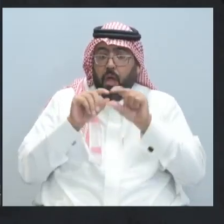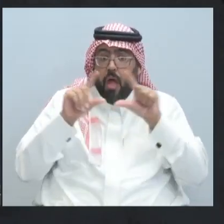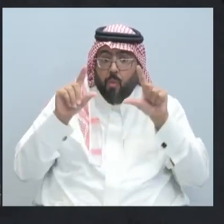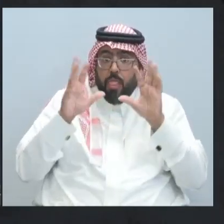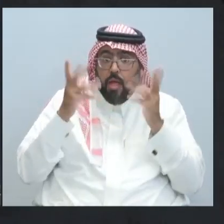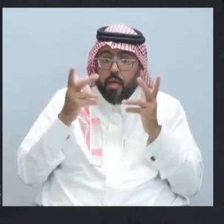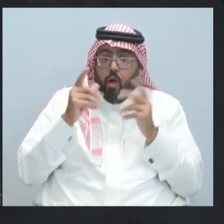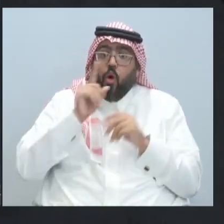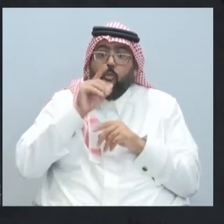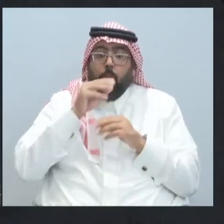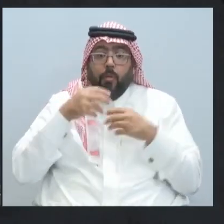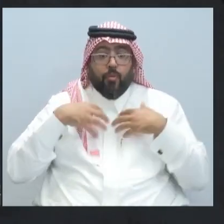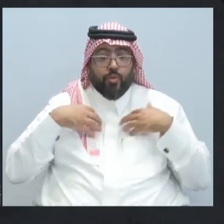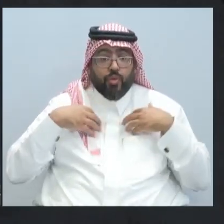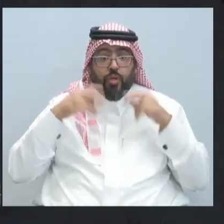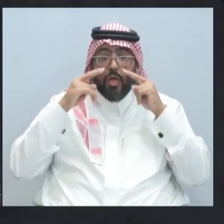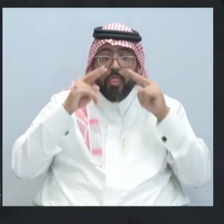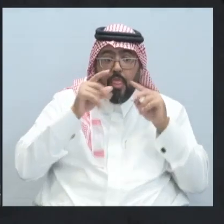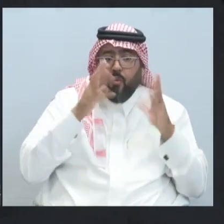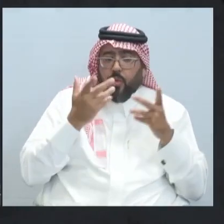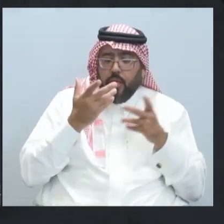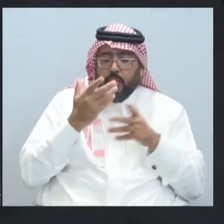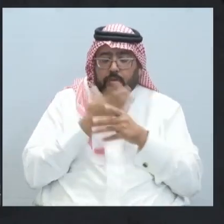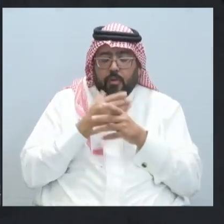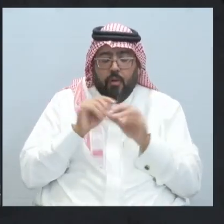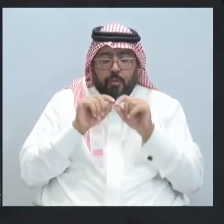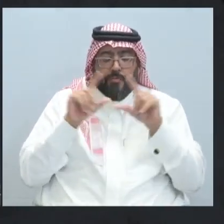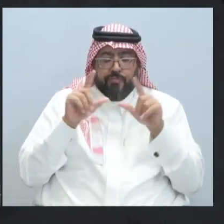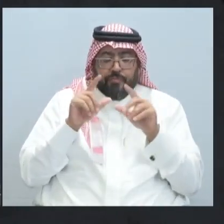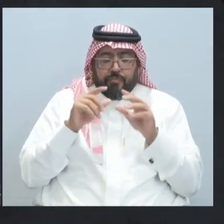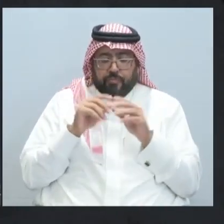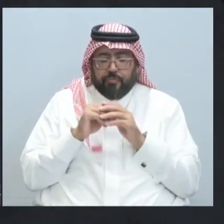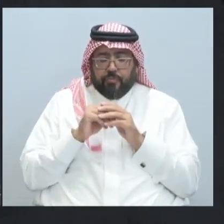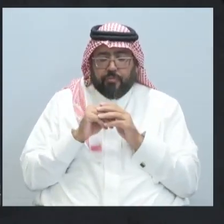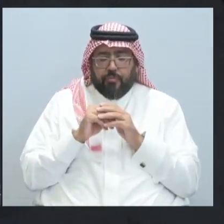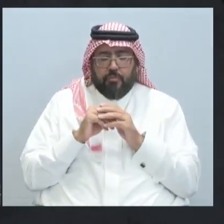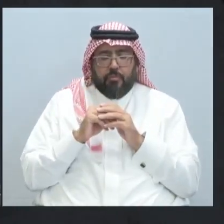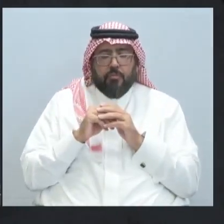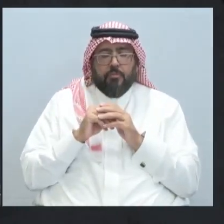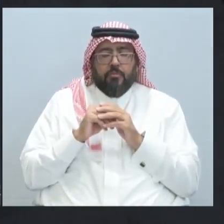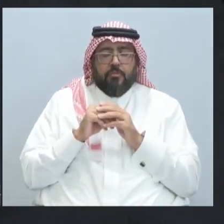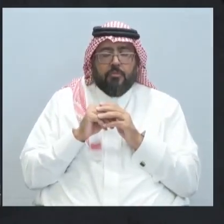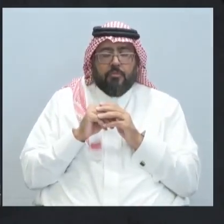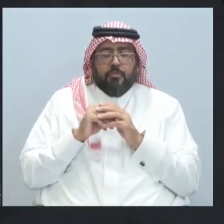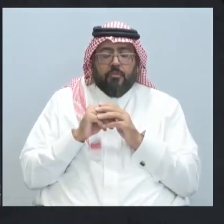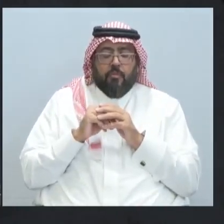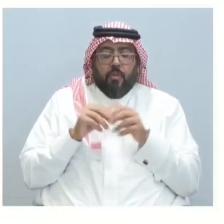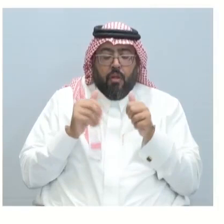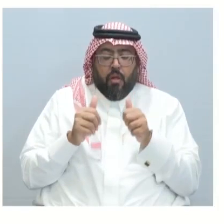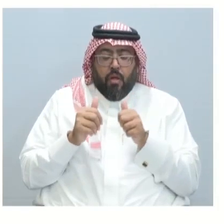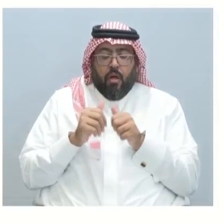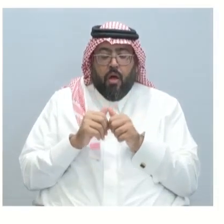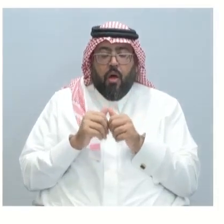على رضاهم عنك ما هي هذه العلامات او شيئا من هذه العلامات اح احسنتم